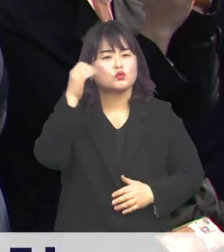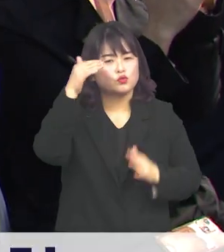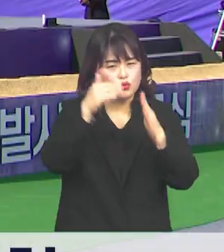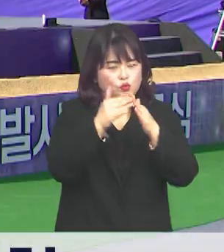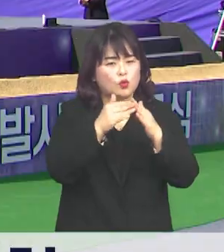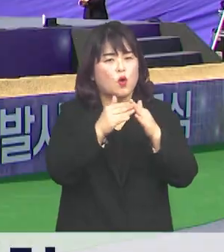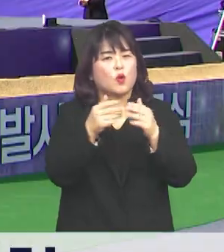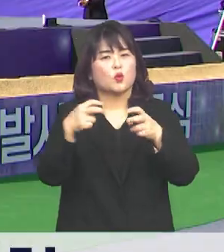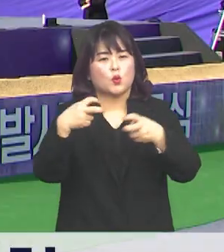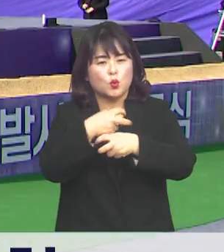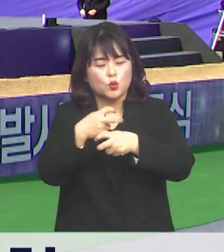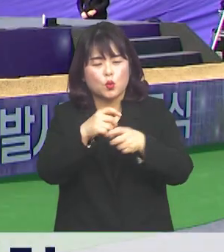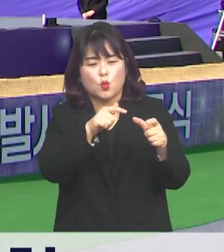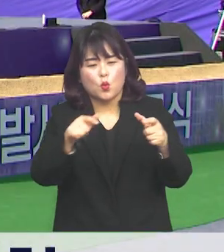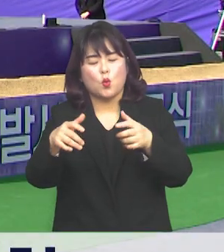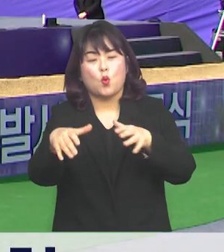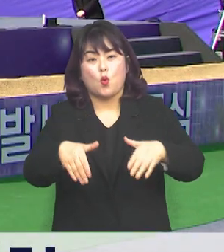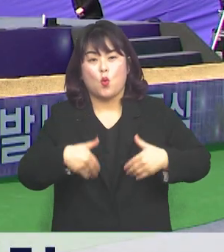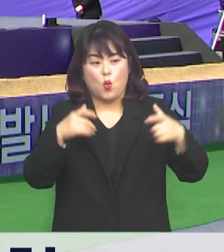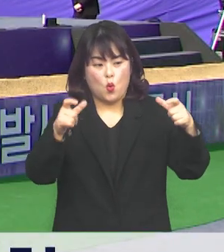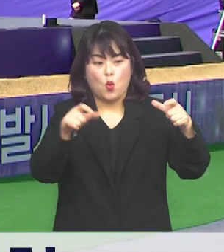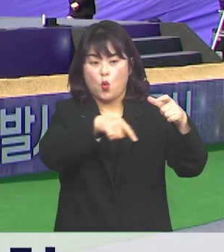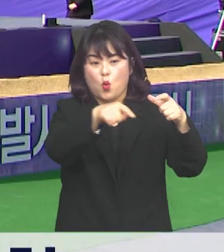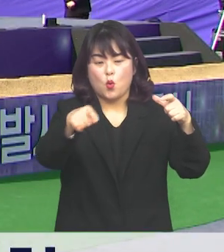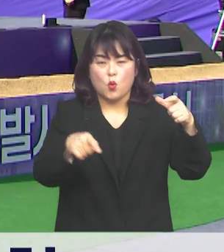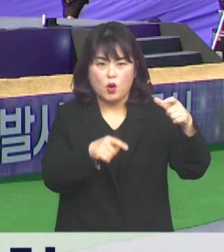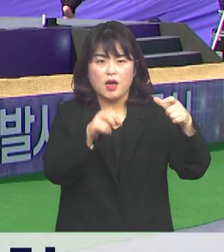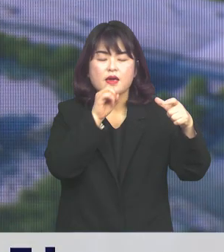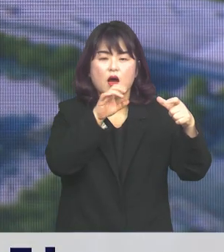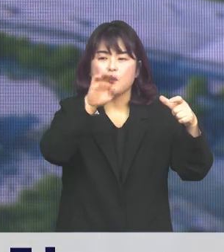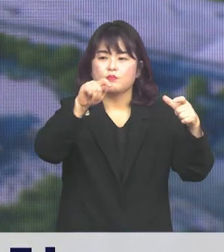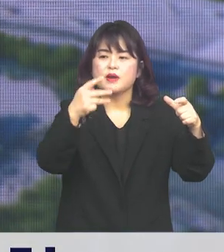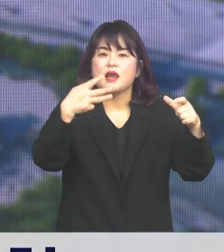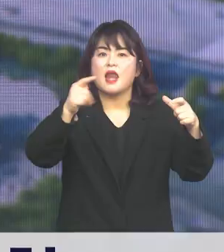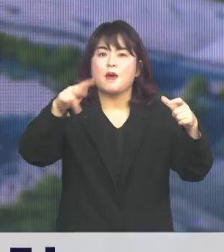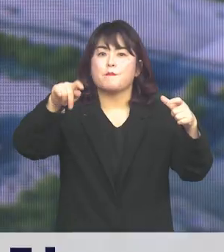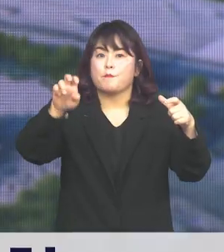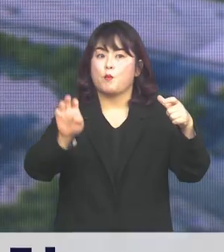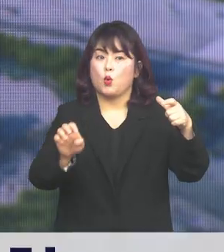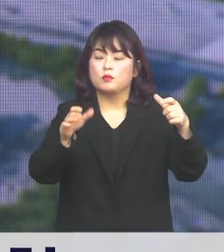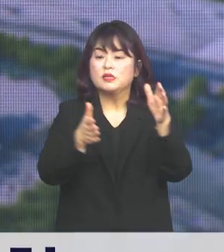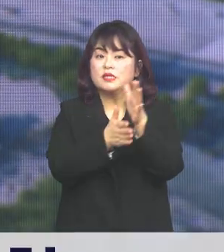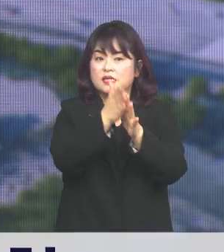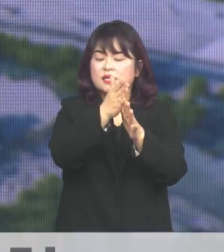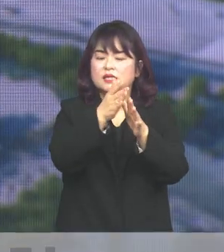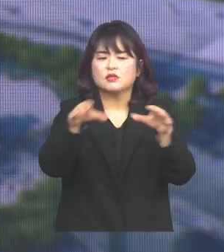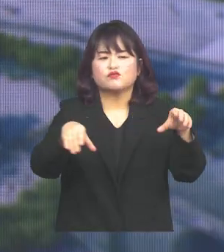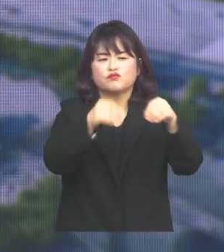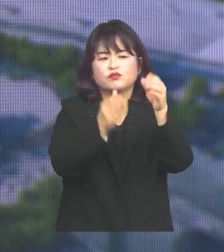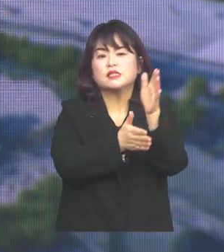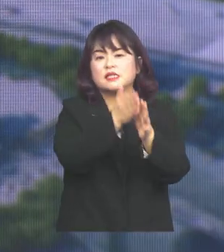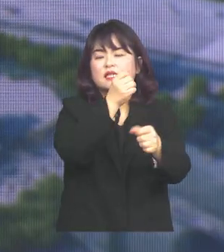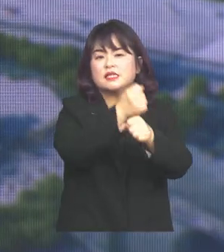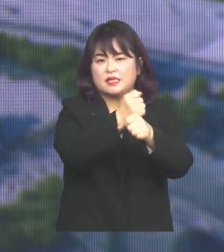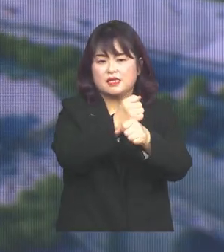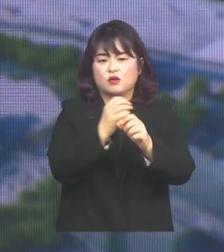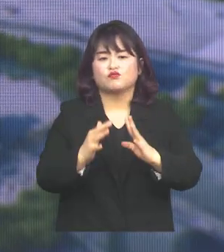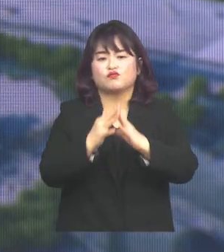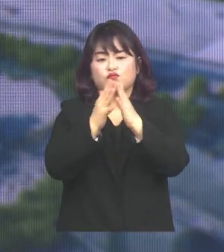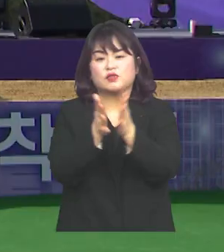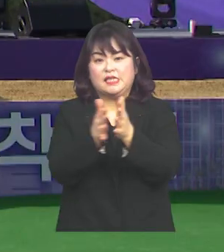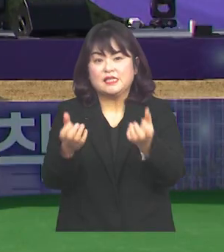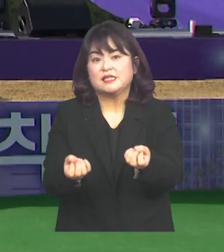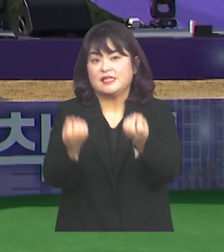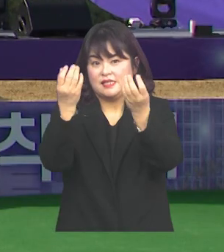교통, 문화가 어우러진 경기 남부의 핵심 거점 도시 경기용인 플랫폼시티 착공식을 개최했습니다. 이날